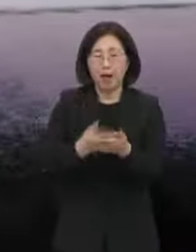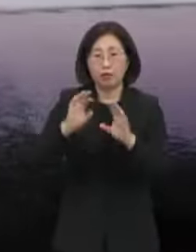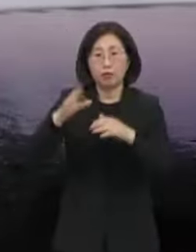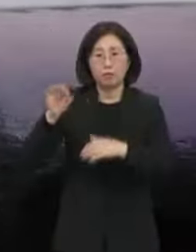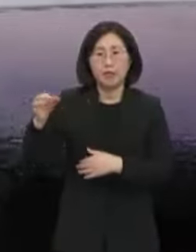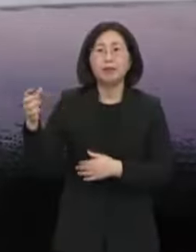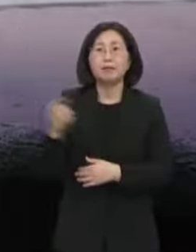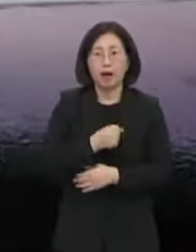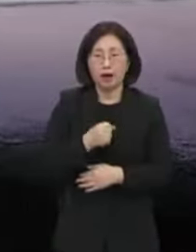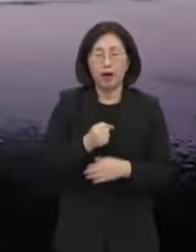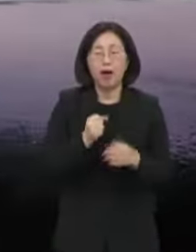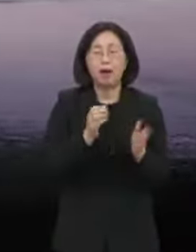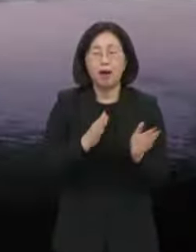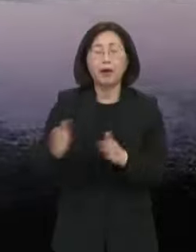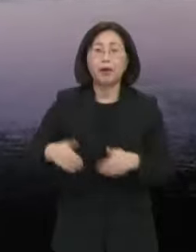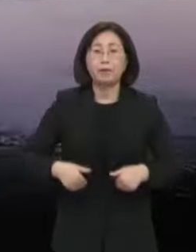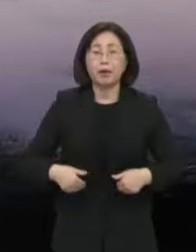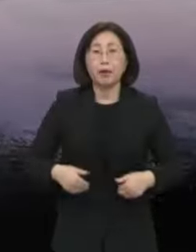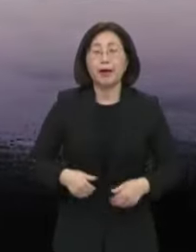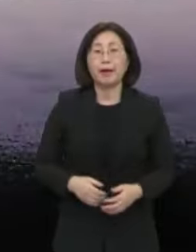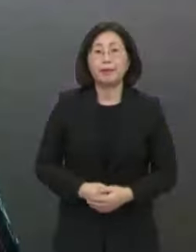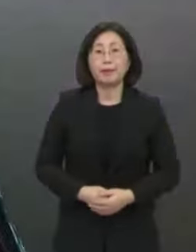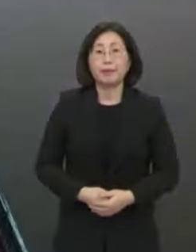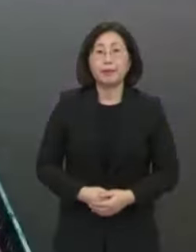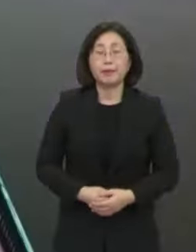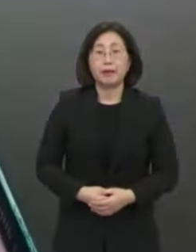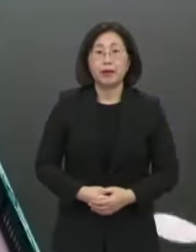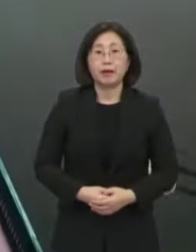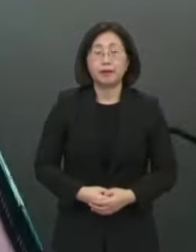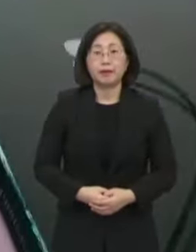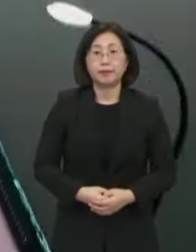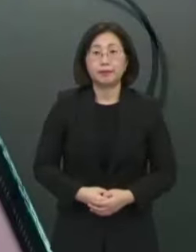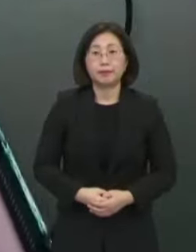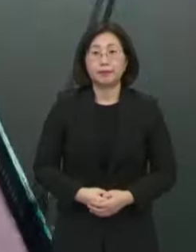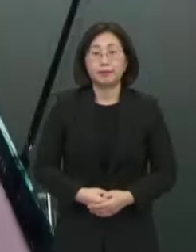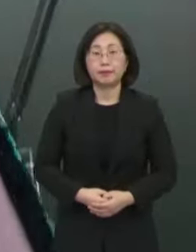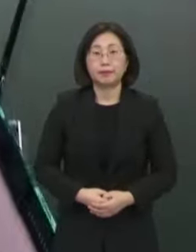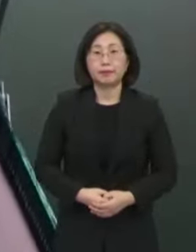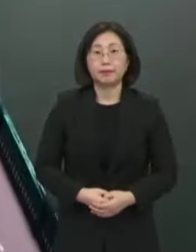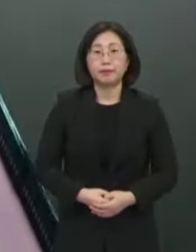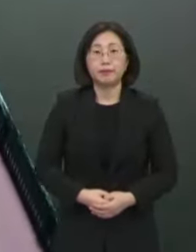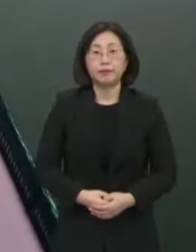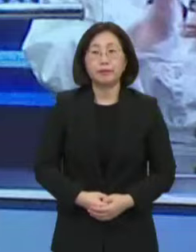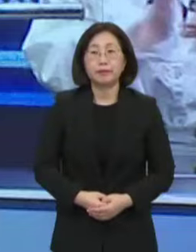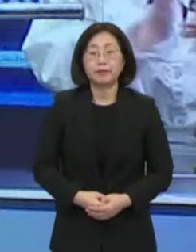4, 5호선 추진의 관건이 될 것으로 보입니다. TJB 조혜원입니다.